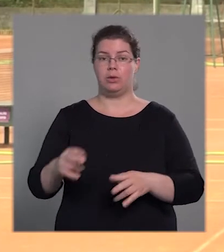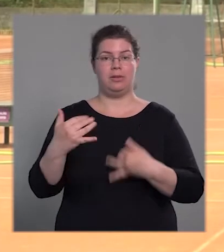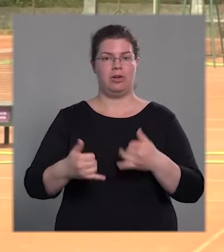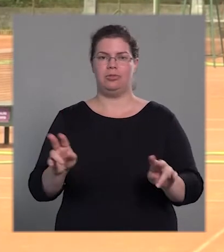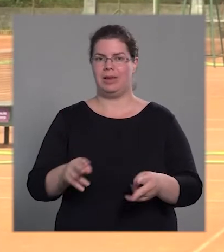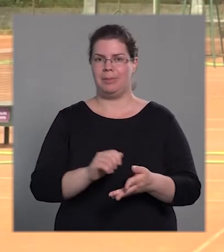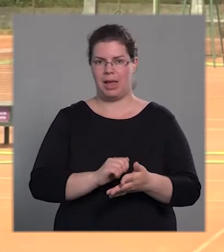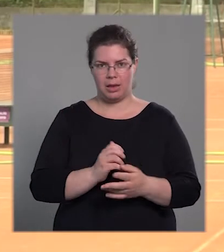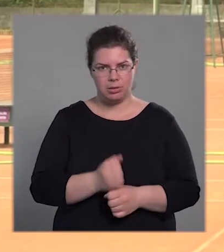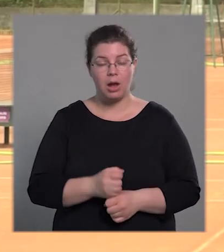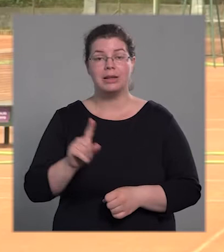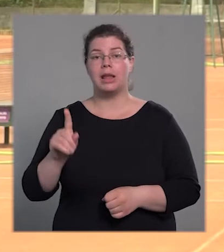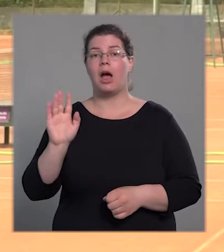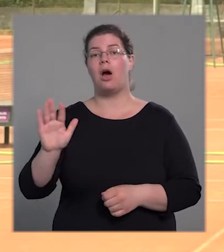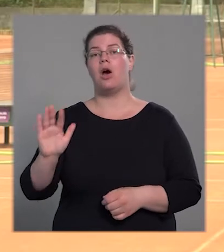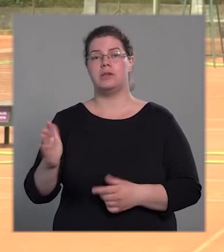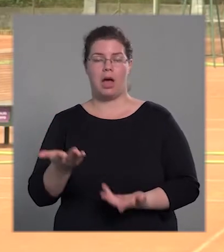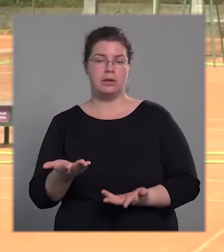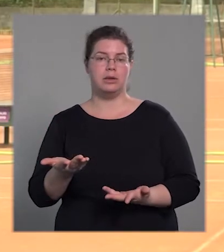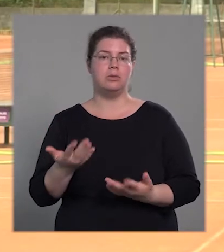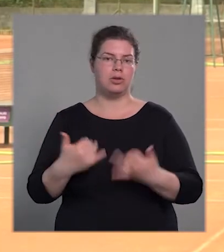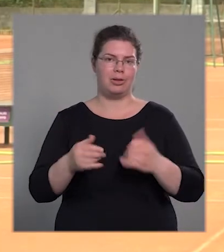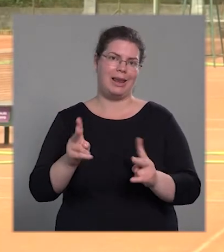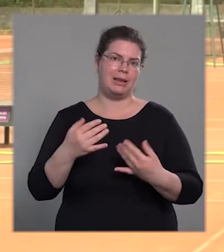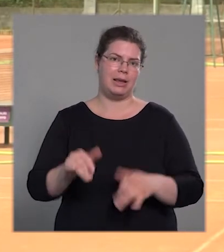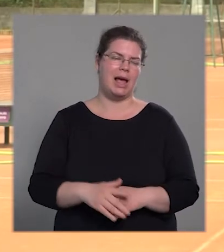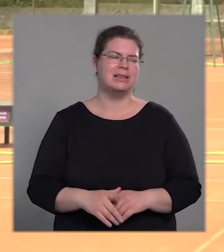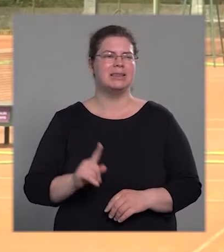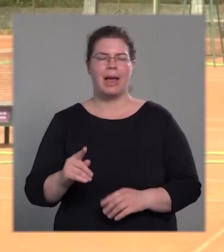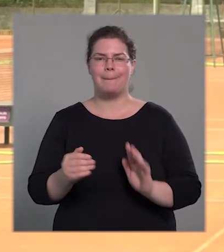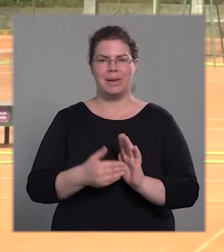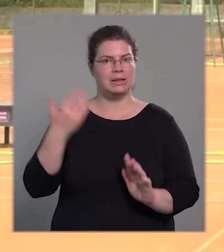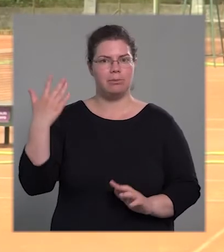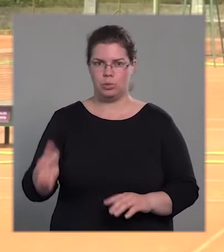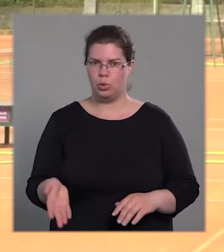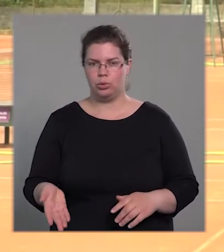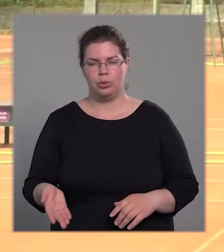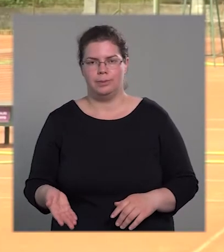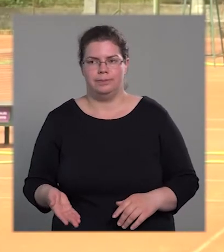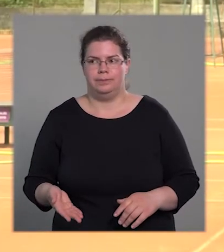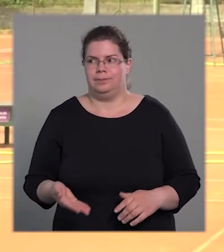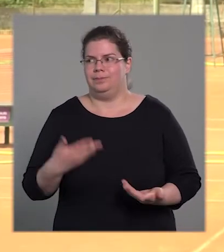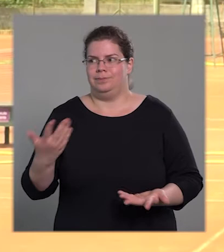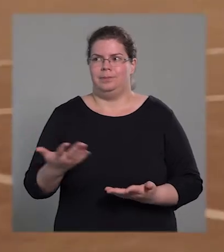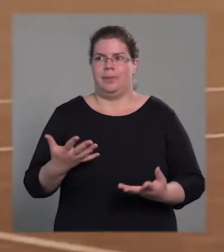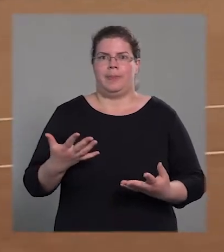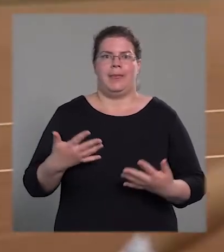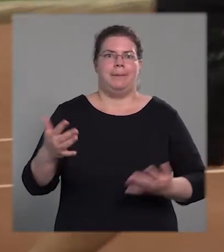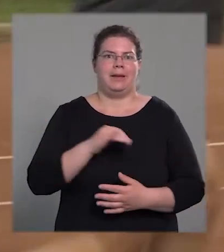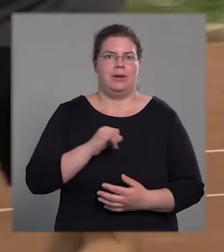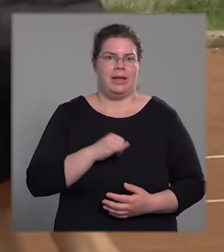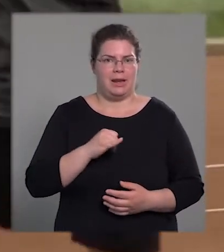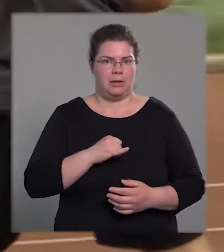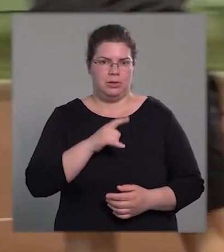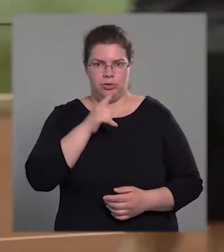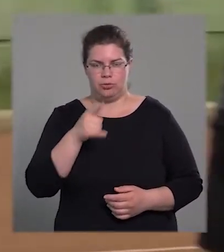de a hazai versenyeket már el lehetett indítani. De még ugye nem tudjuk, hogy mekkora érdeklődés övezi majd